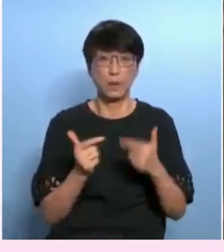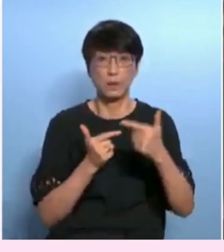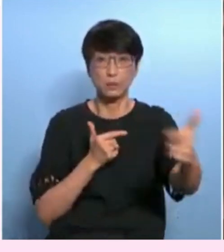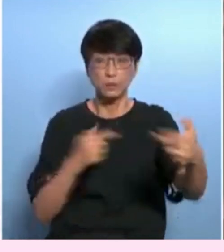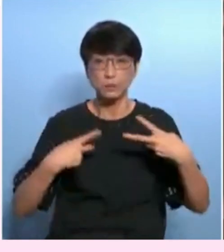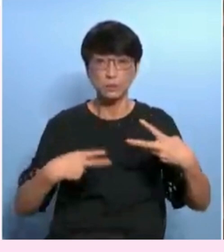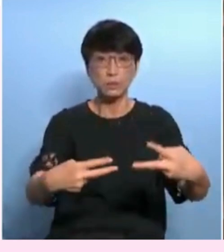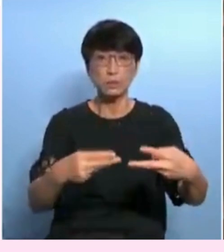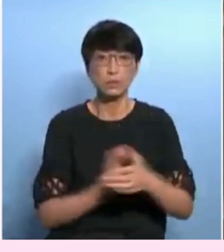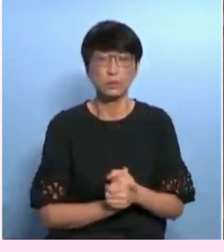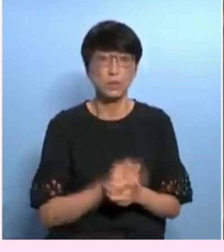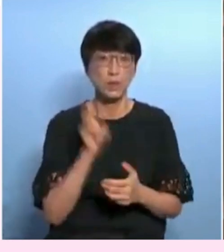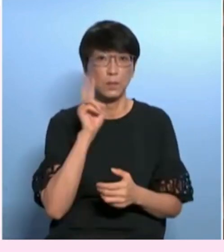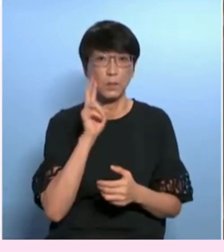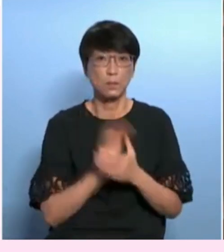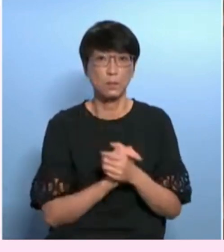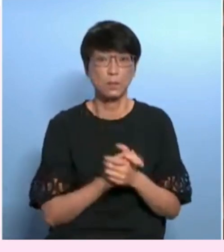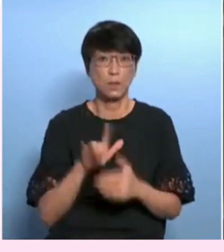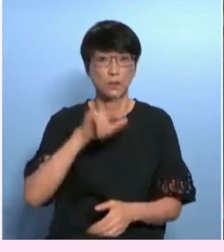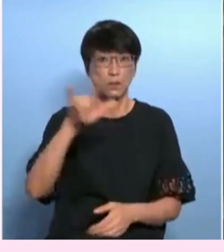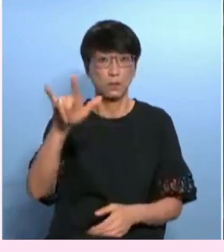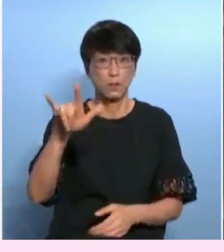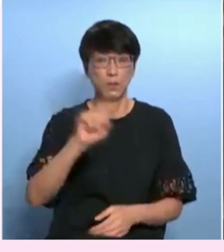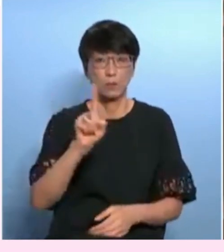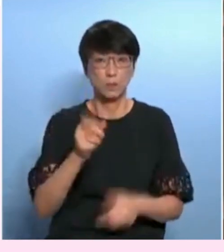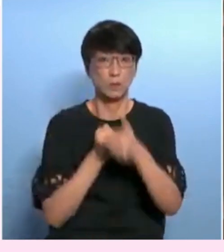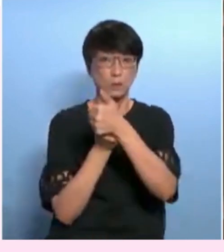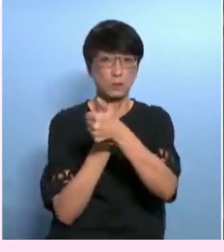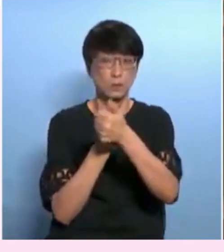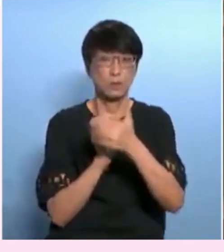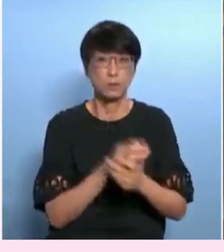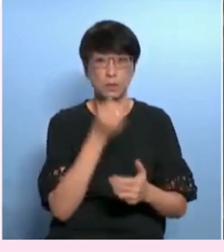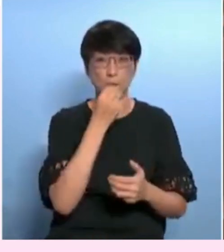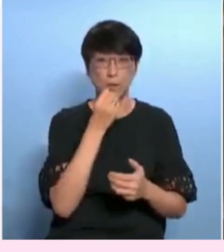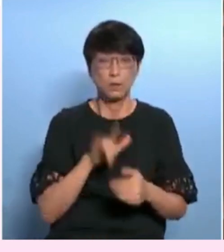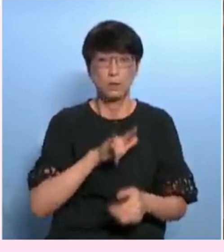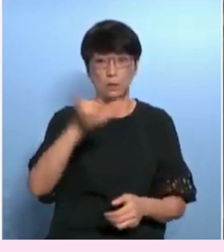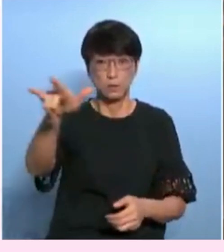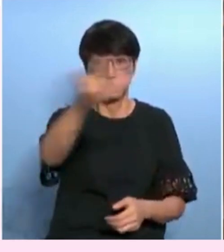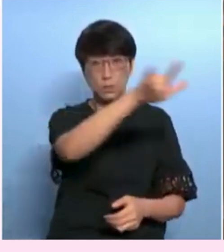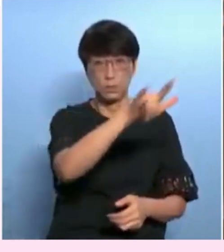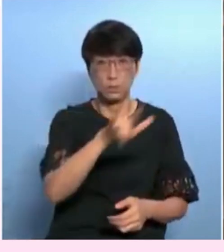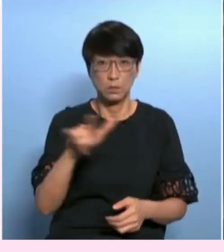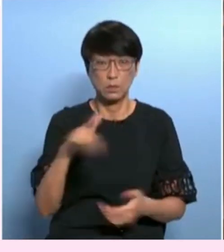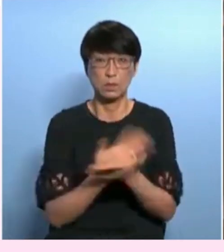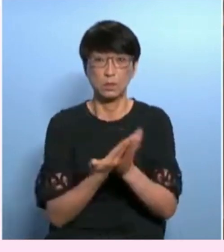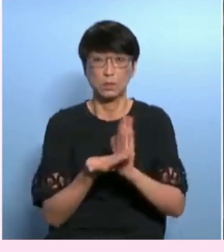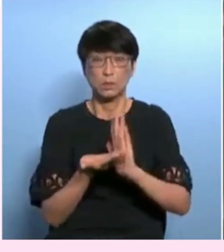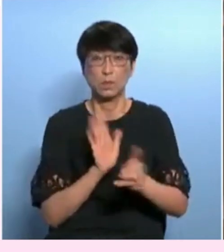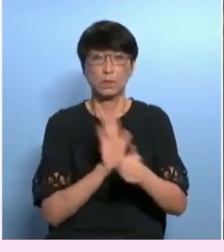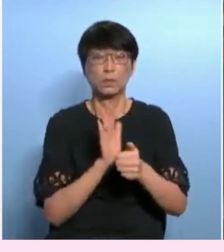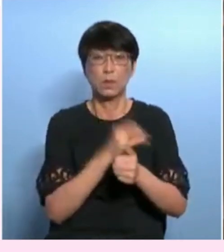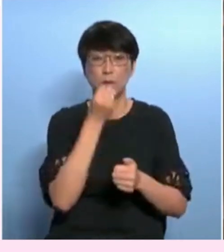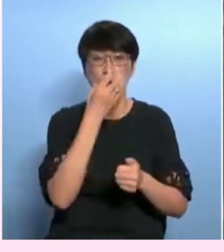展。例如話係喺呢個航空業，我哋點樣支持嚇進一步香港作為航空樞紐等等，其實呢啲都係長遠對香港有利嘅